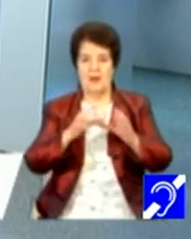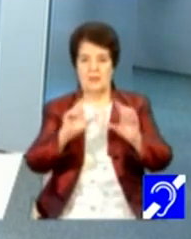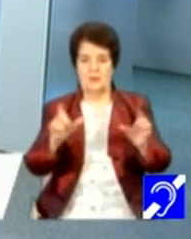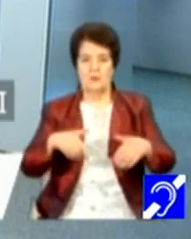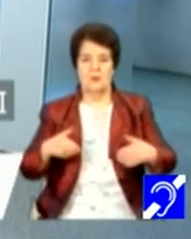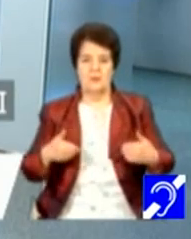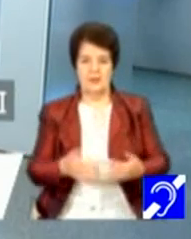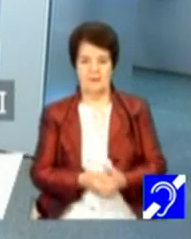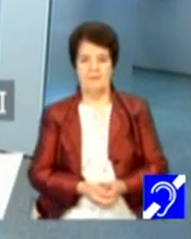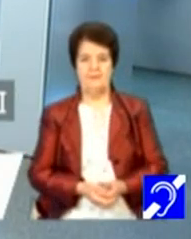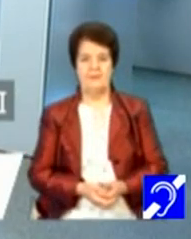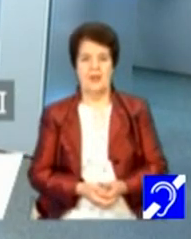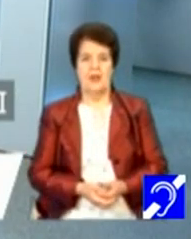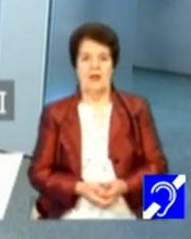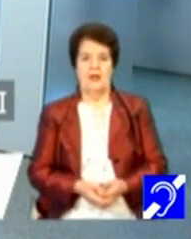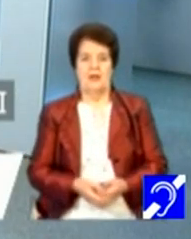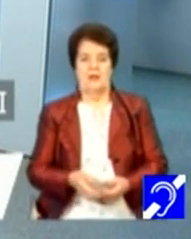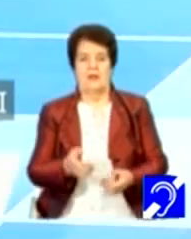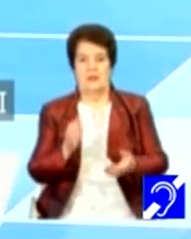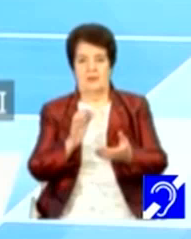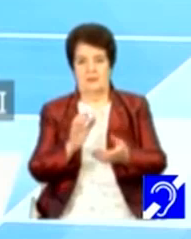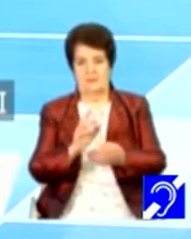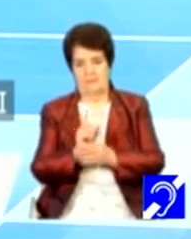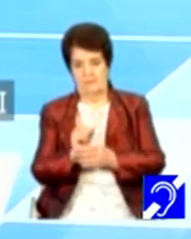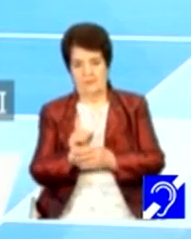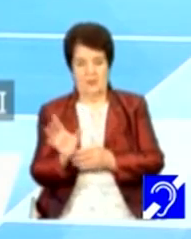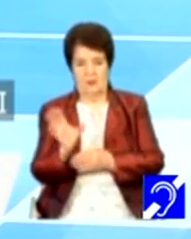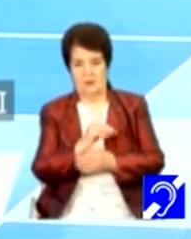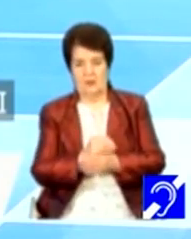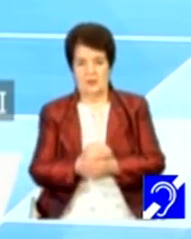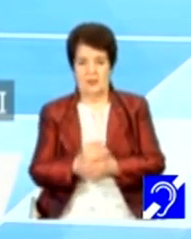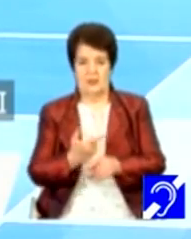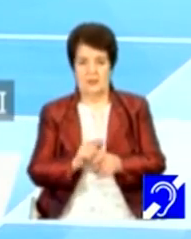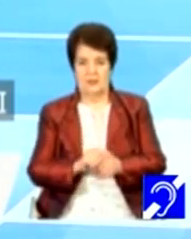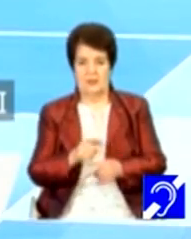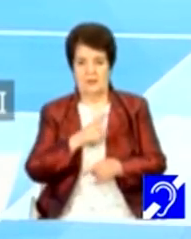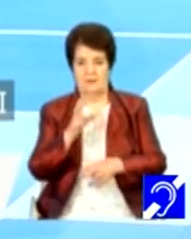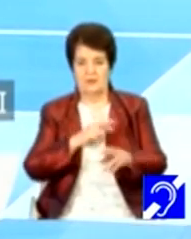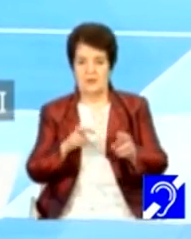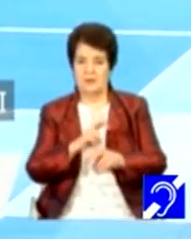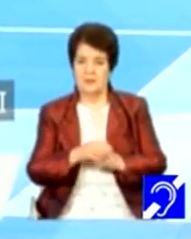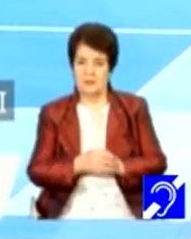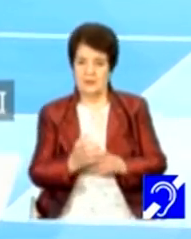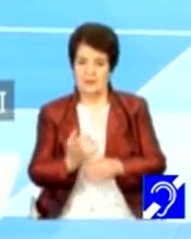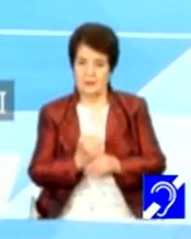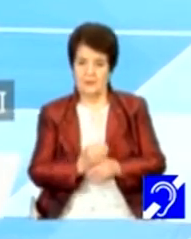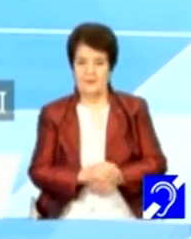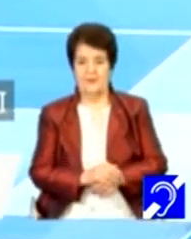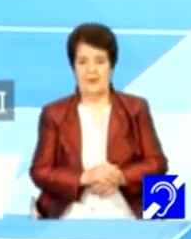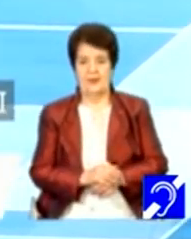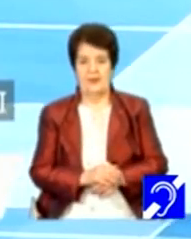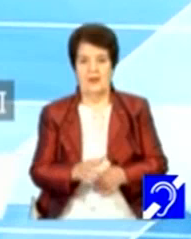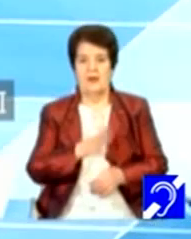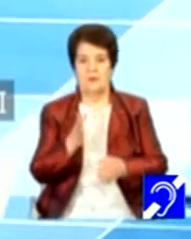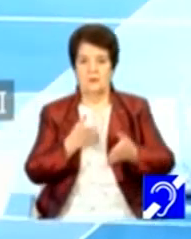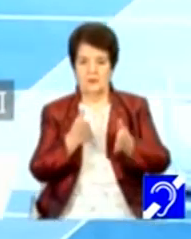seara! Formula de 3 cunoscută și pe care în general am căutat și am respectat-o pentru că au